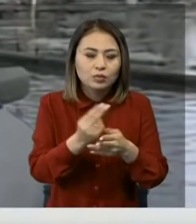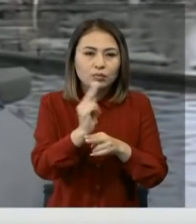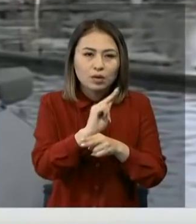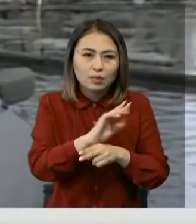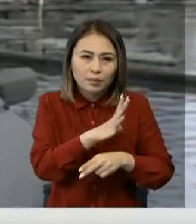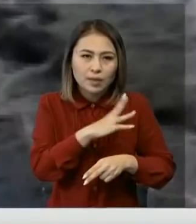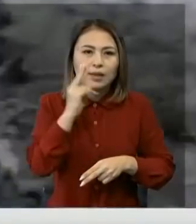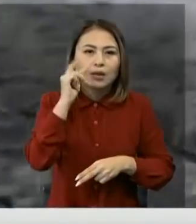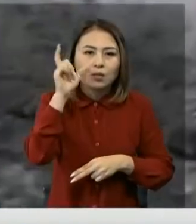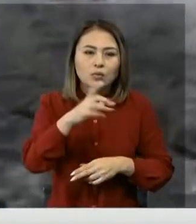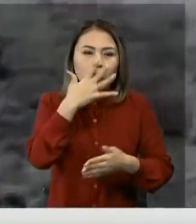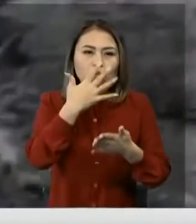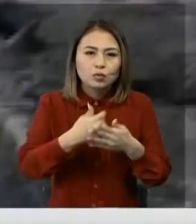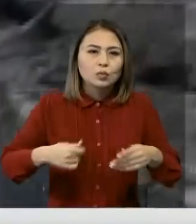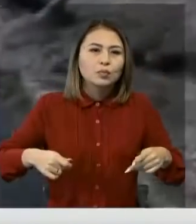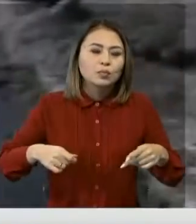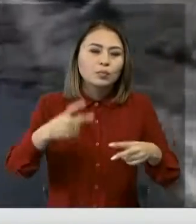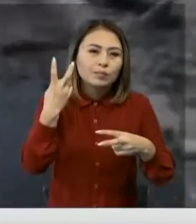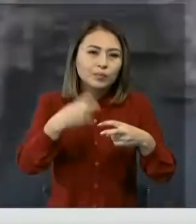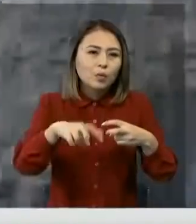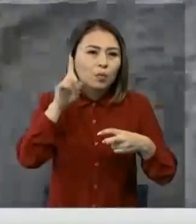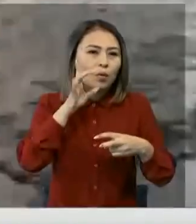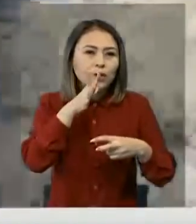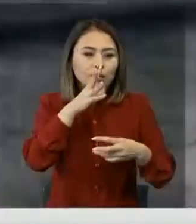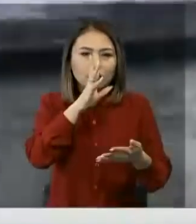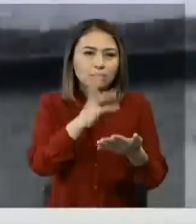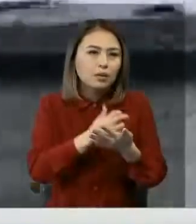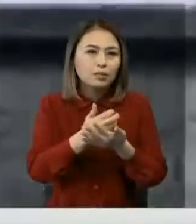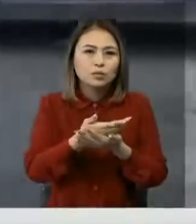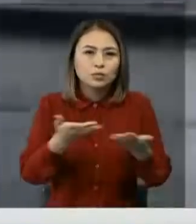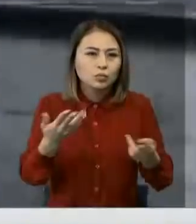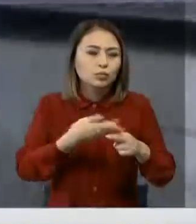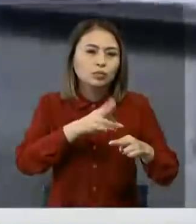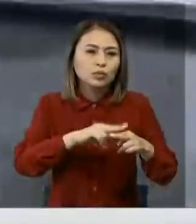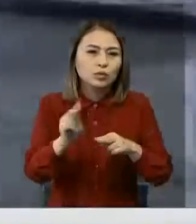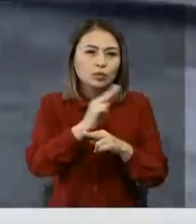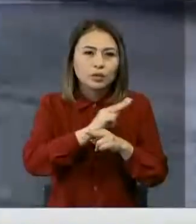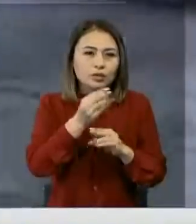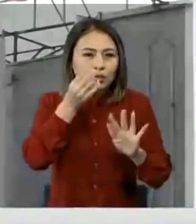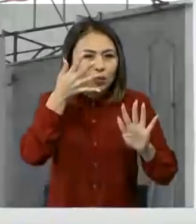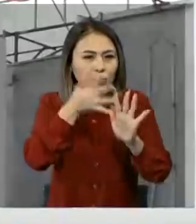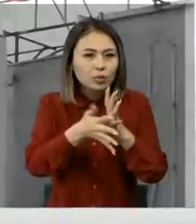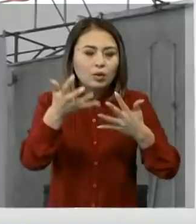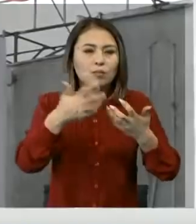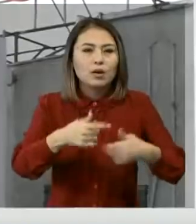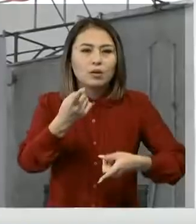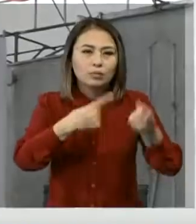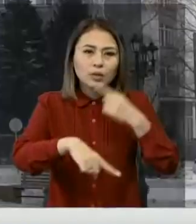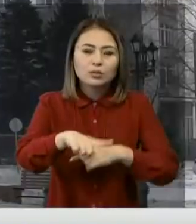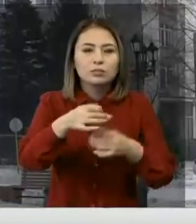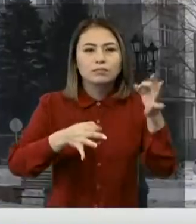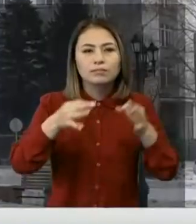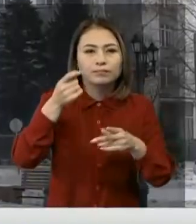жөндетіп талайды. Ер адам көлігі бұзылып тұрған уақытта табыссыз қалған үшін және жөндеуге кеткен шығынды өндіру мақсатында